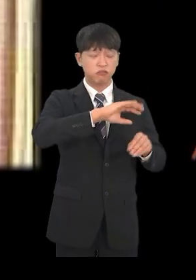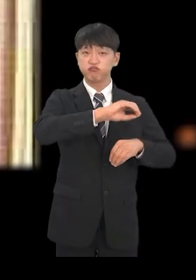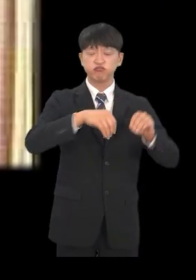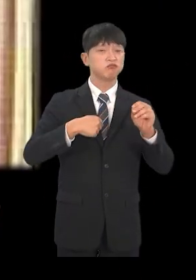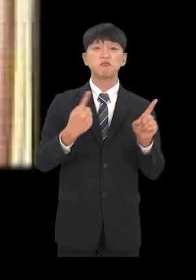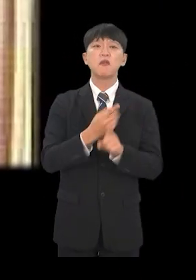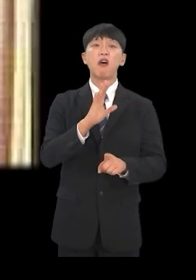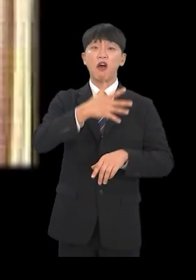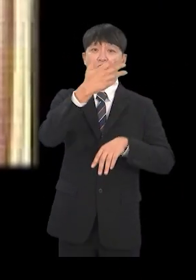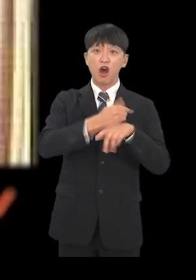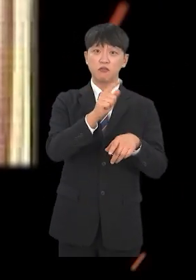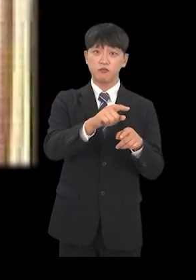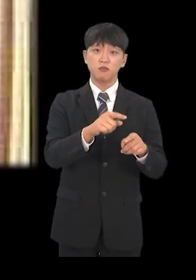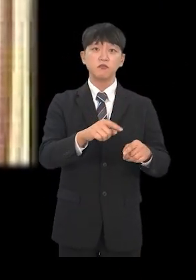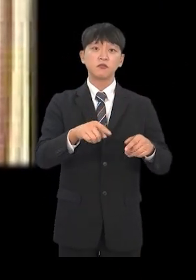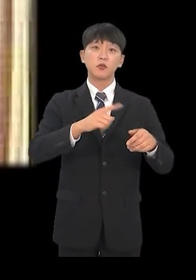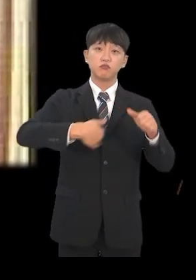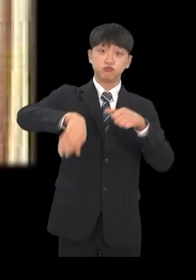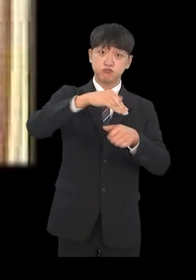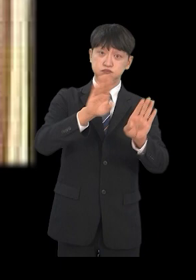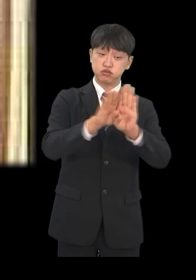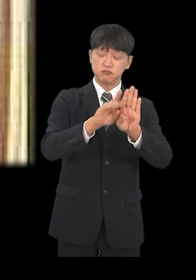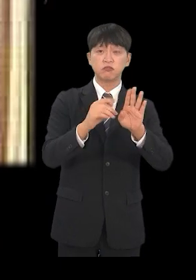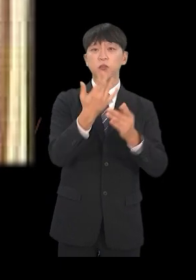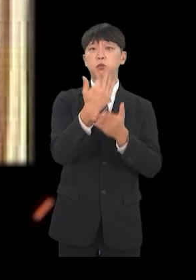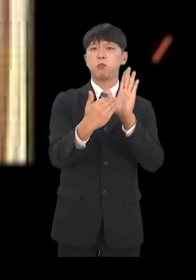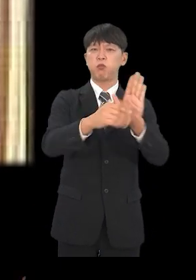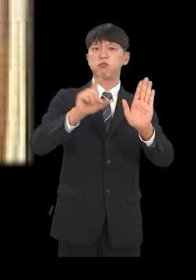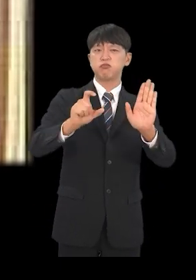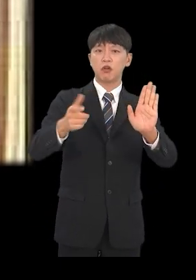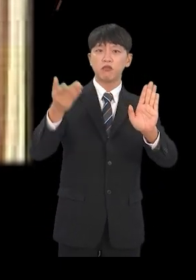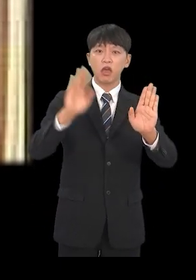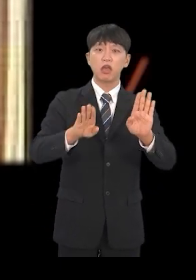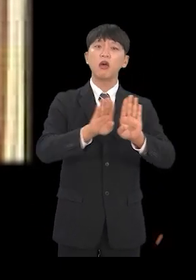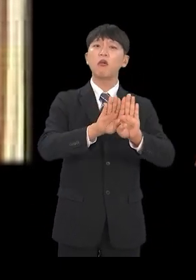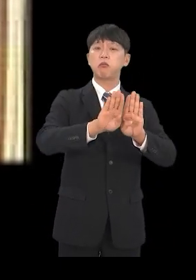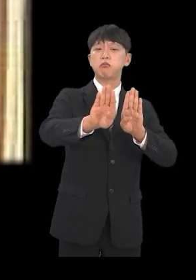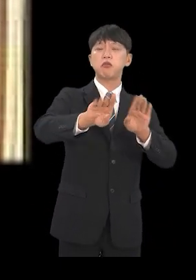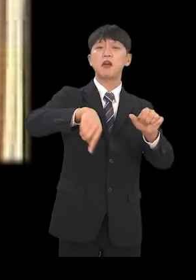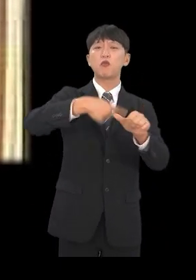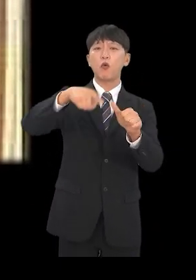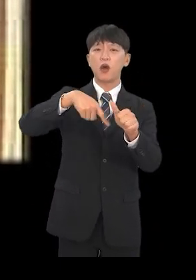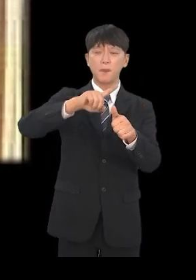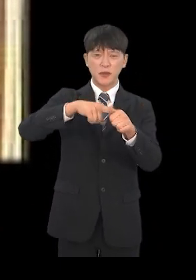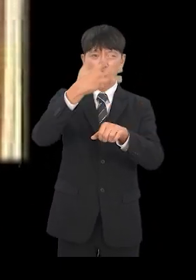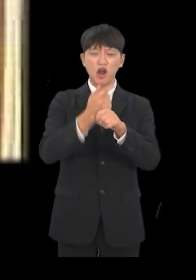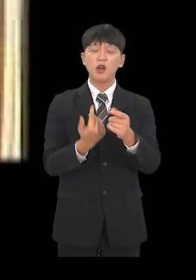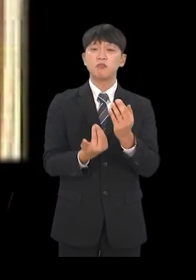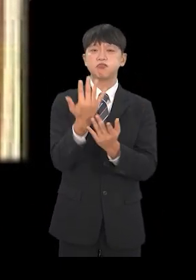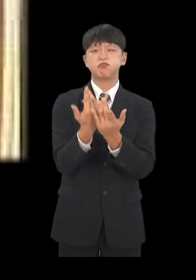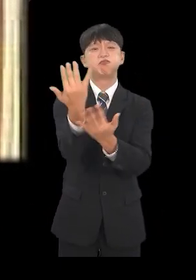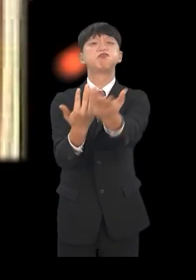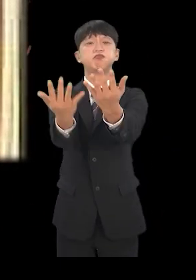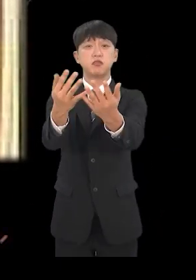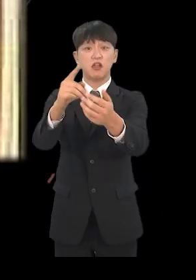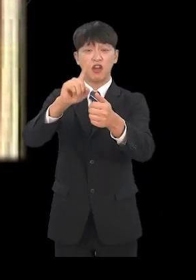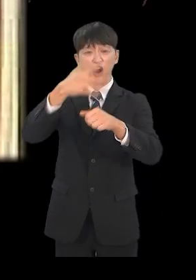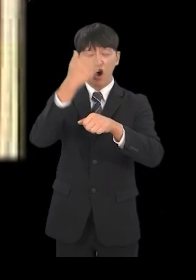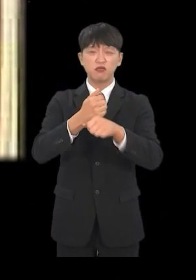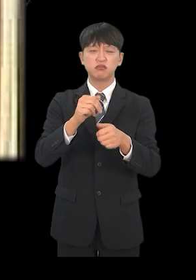당시 객실 문은 방화 성능이 좋은 문이었음에도 객실의 문이 열려있던 상태라 불은 빠르게 번져갔다는데요.